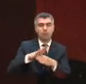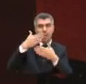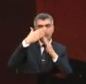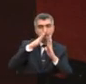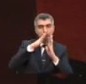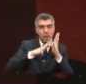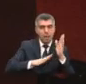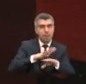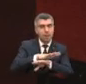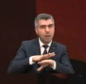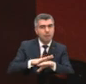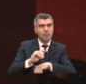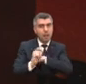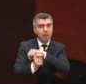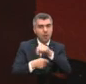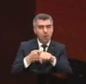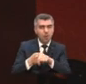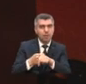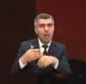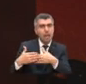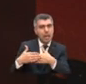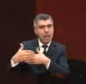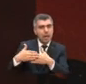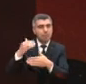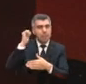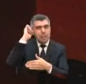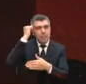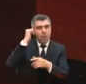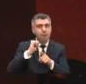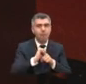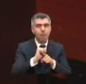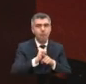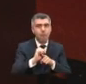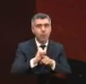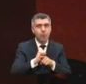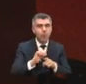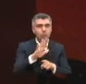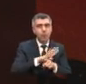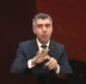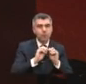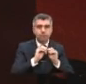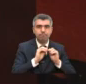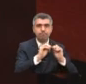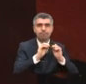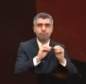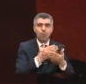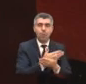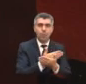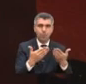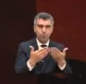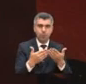المملكه في الباديه ديالها كيتنقلوا من اجل تقريب هذه الخدمه ديال تكوين الشباب في مختلف التكوينات المتعلقه بالمجال ديال